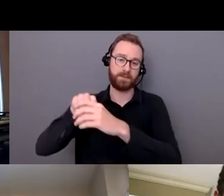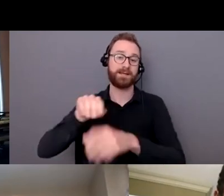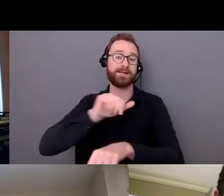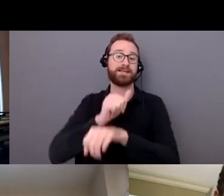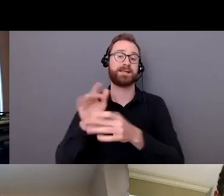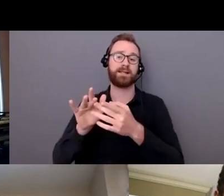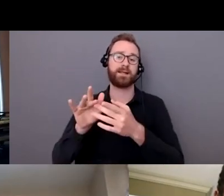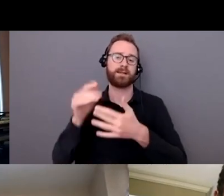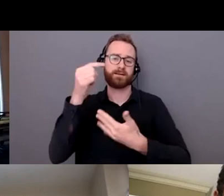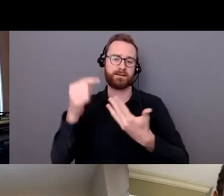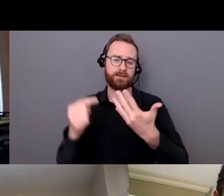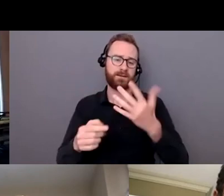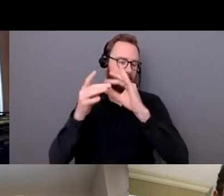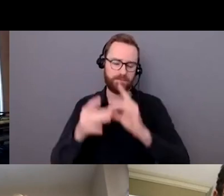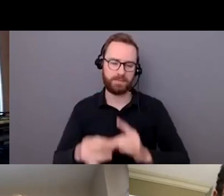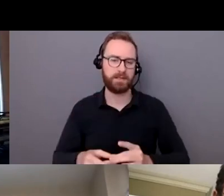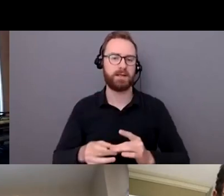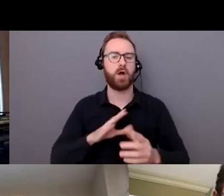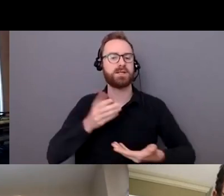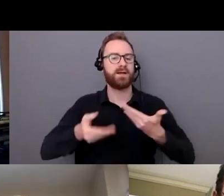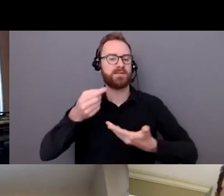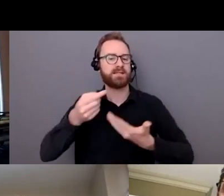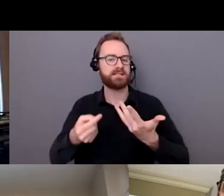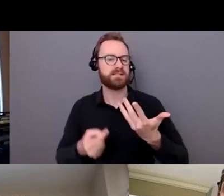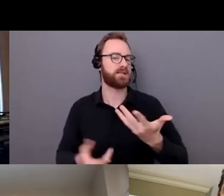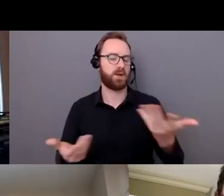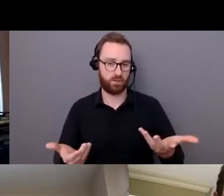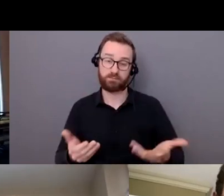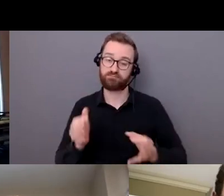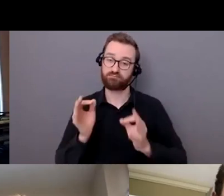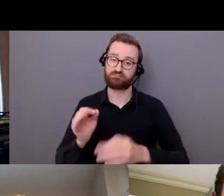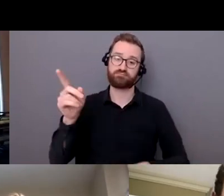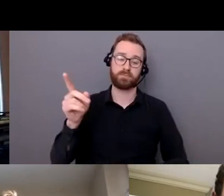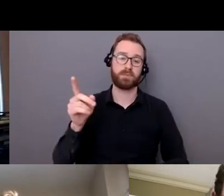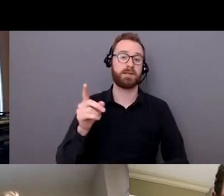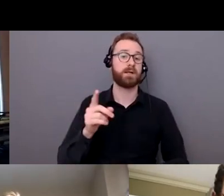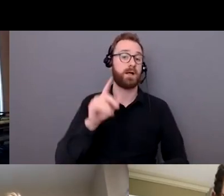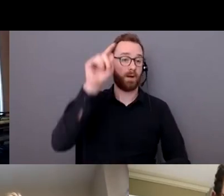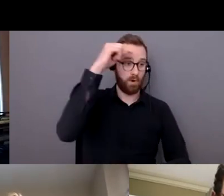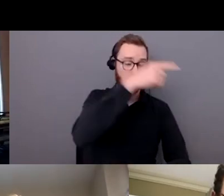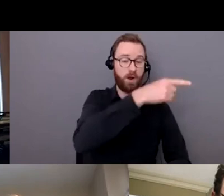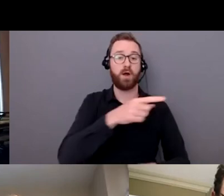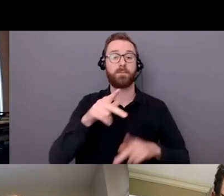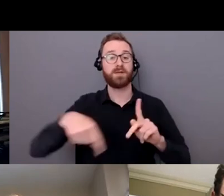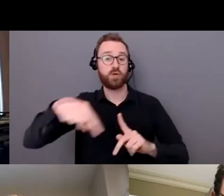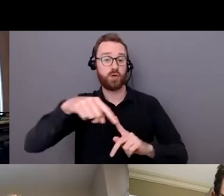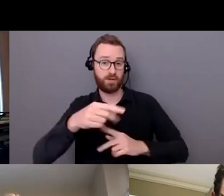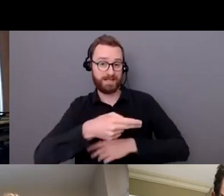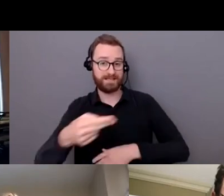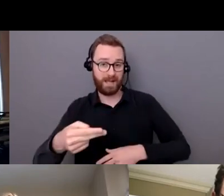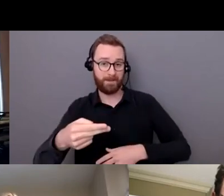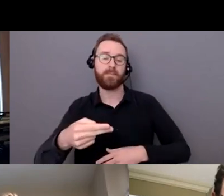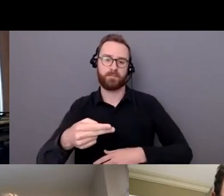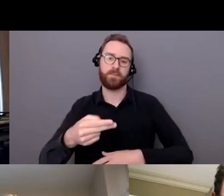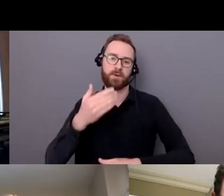là, les types de services peuvent être donnés, tout ça. Puis moi, je vous conseille, autant les employeurs que les personnes en situation de handicap, adressez-vous directement